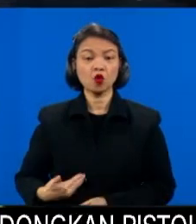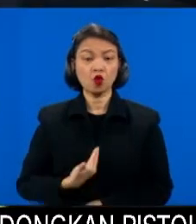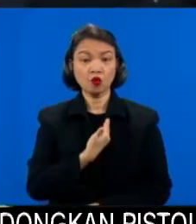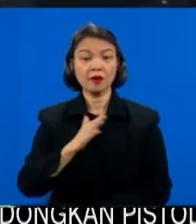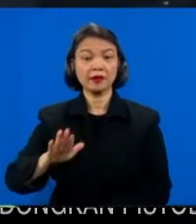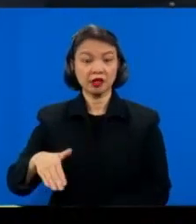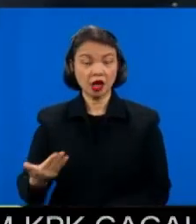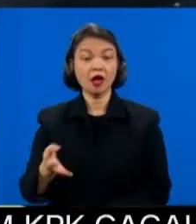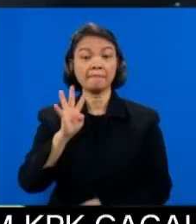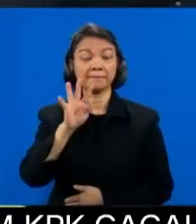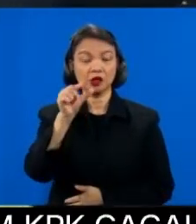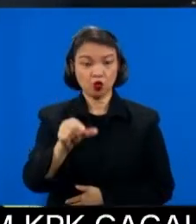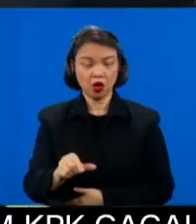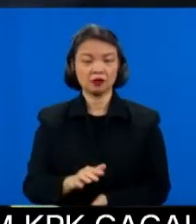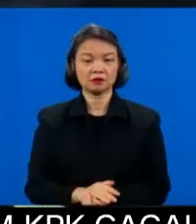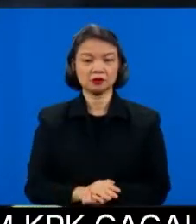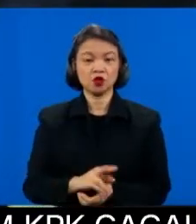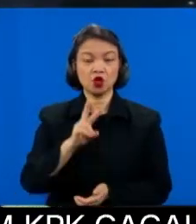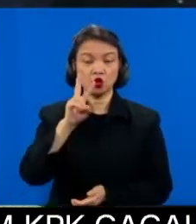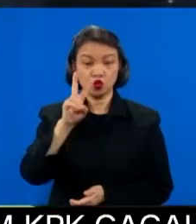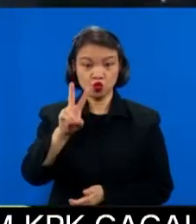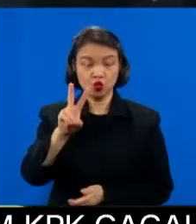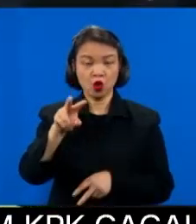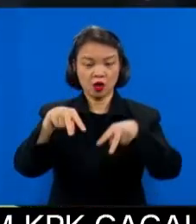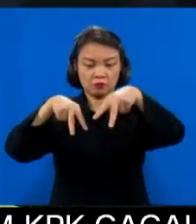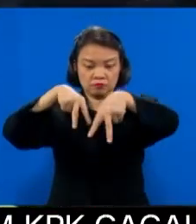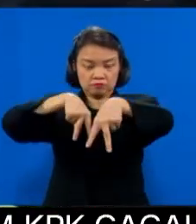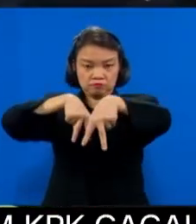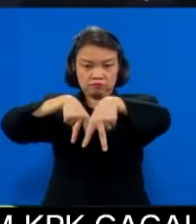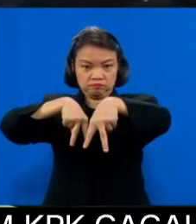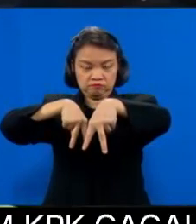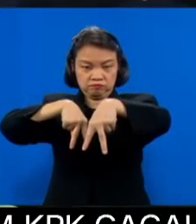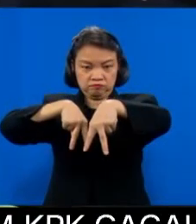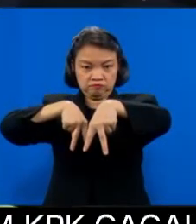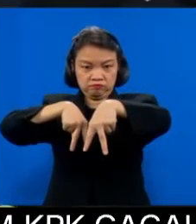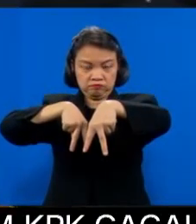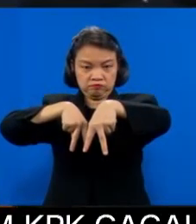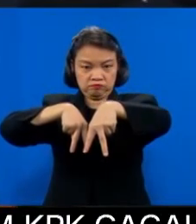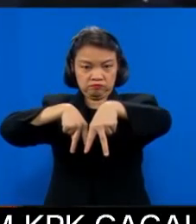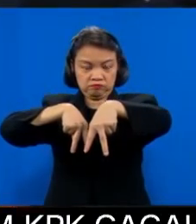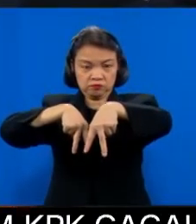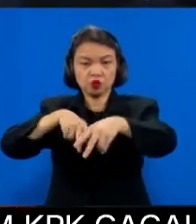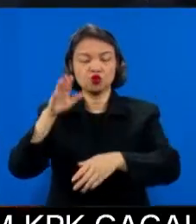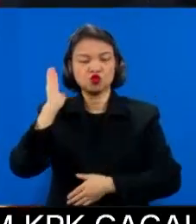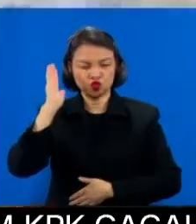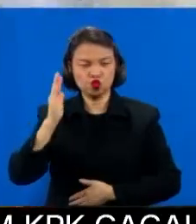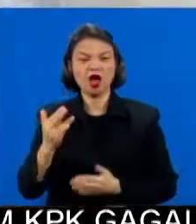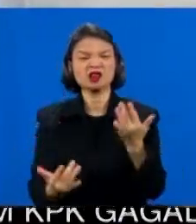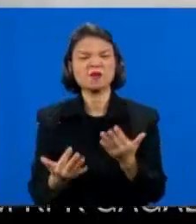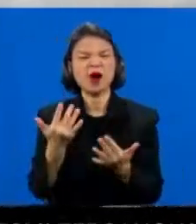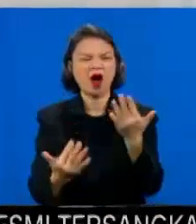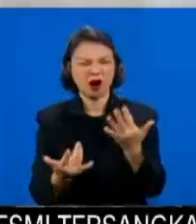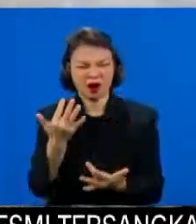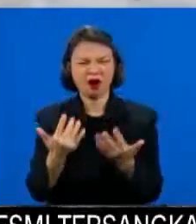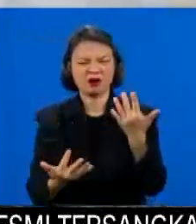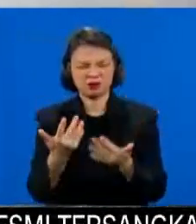di depan 2, di belakang 2. Dalam kondisi? Kondisi terbakar.